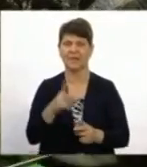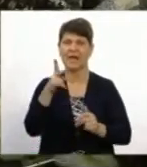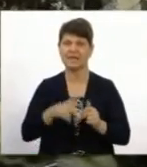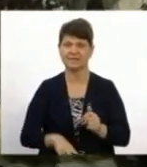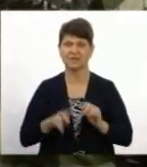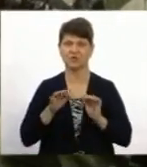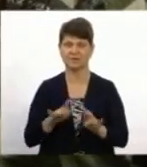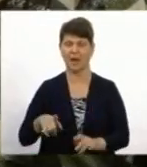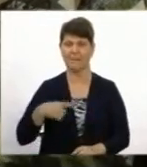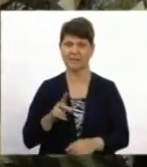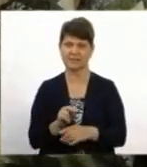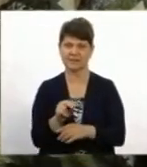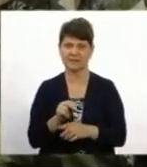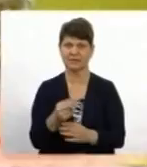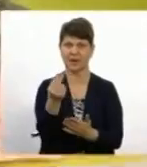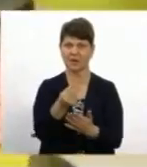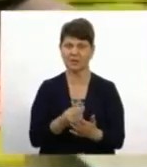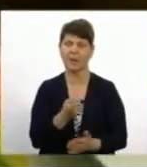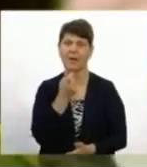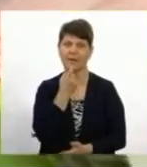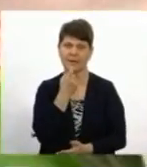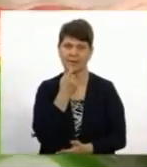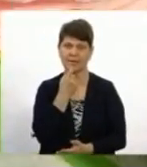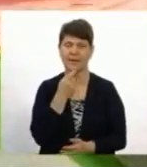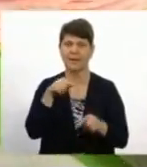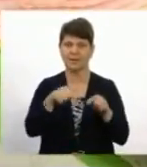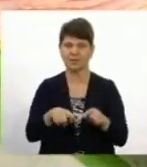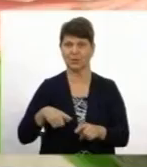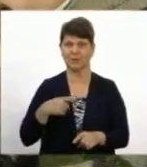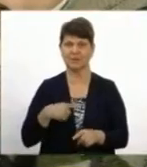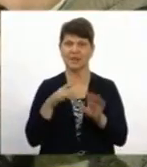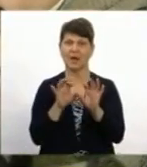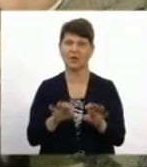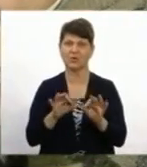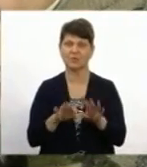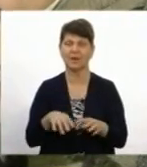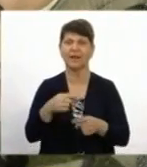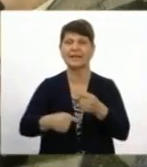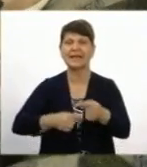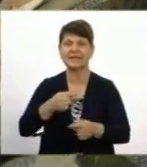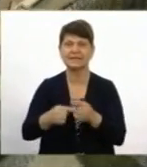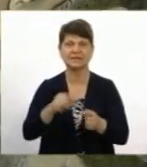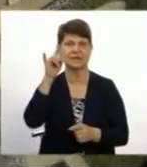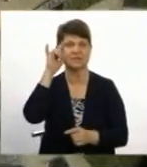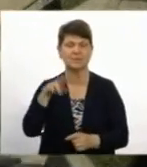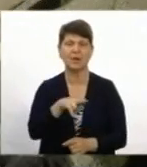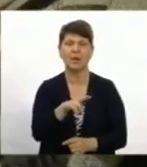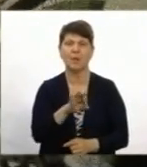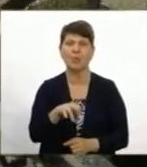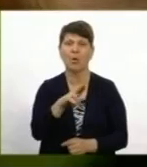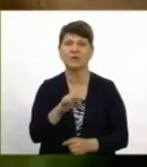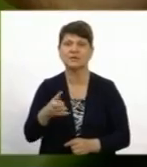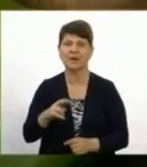Завершився захід майстер-класом з розписування яєць. На ньому майстрині розповіли про традиційні символи подільської